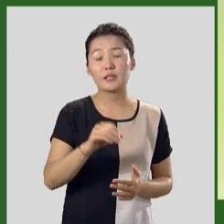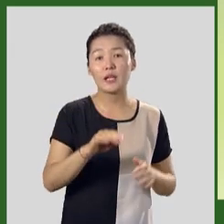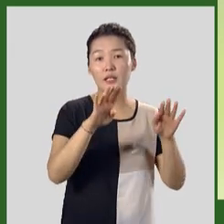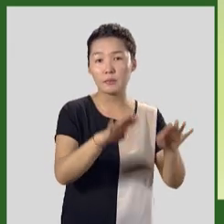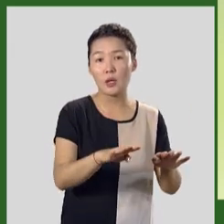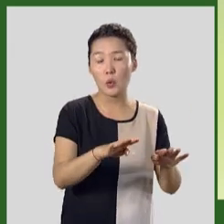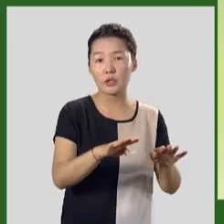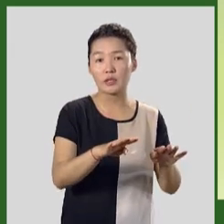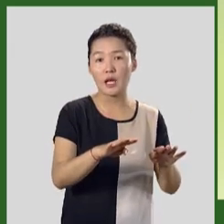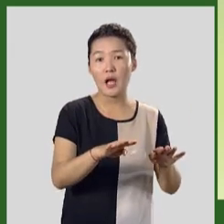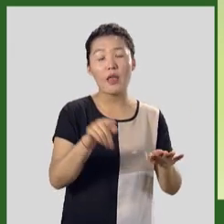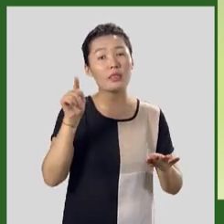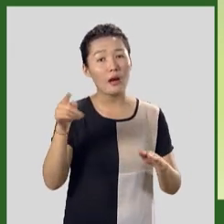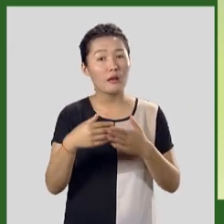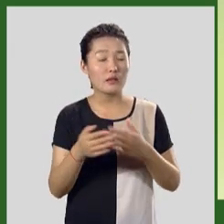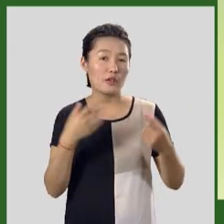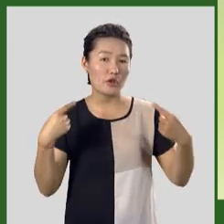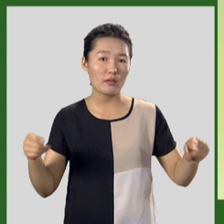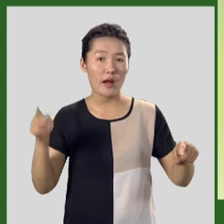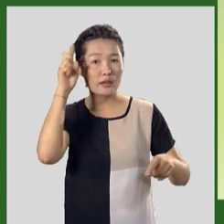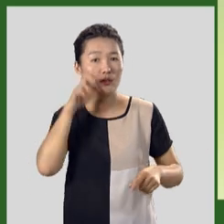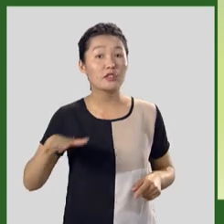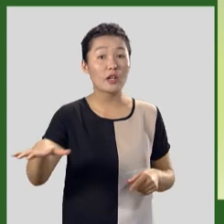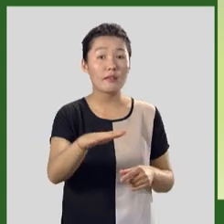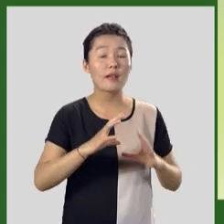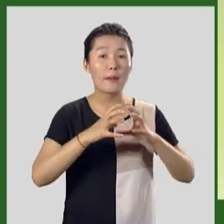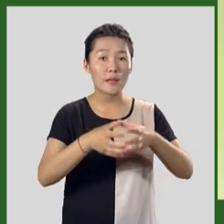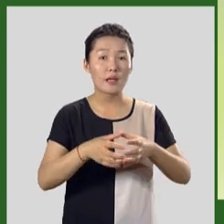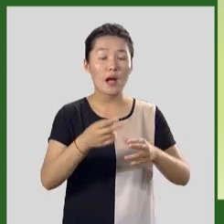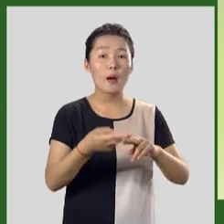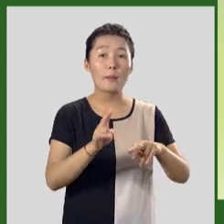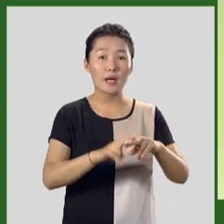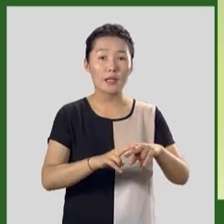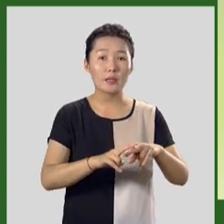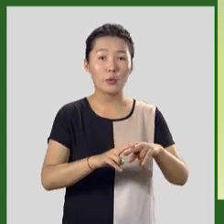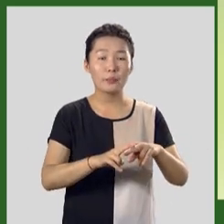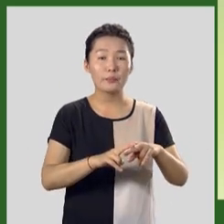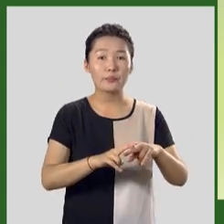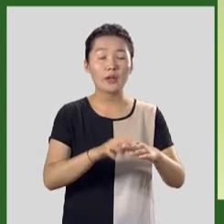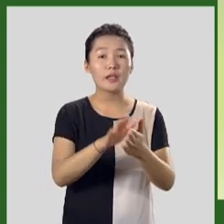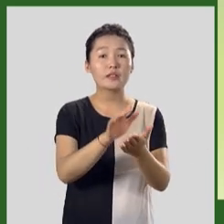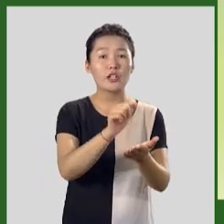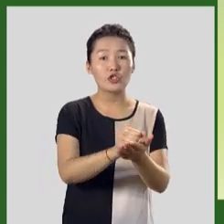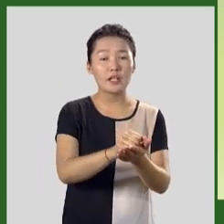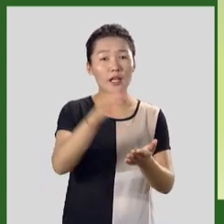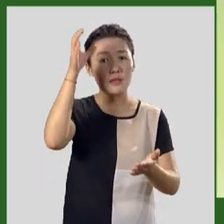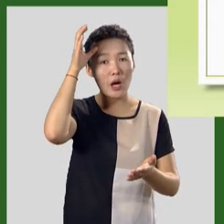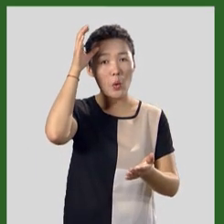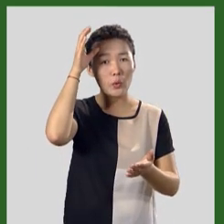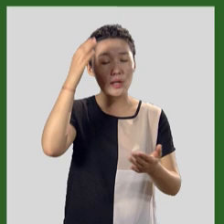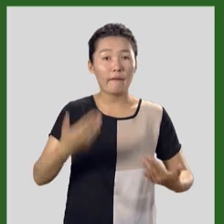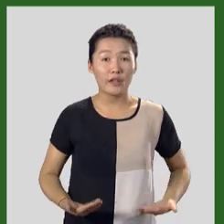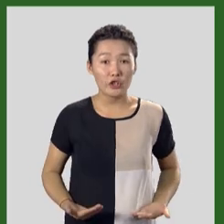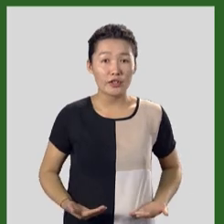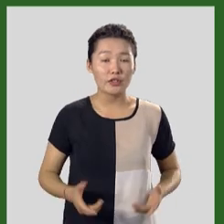иная страна мира. Поэтому значение этой науки в жизни человека